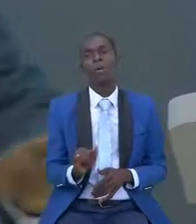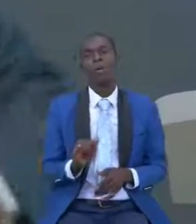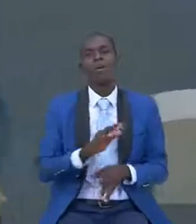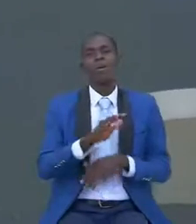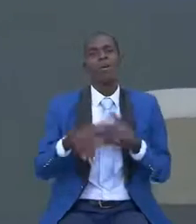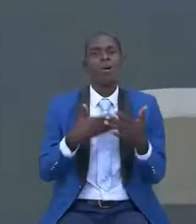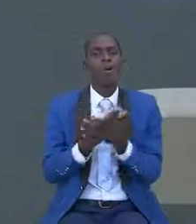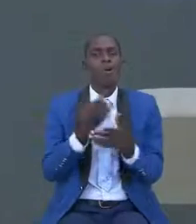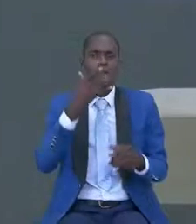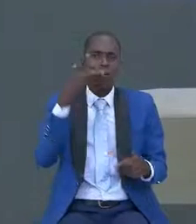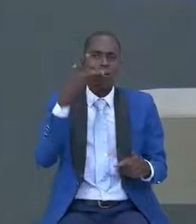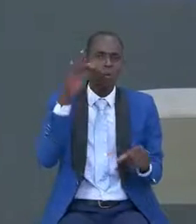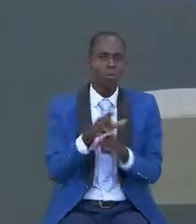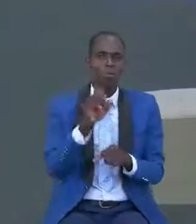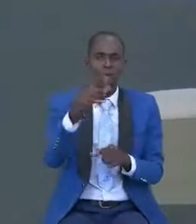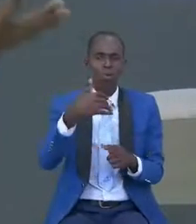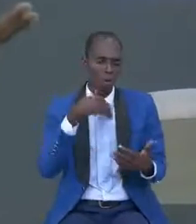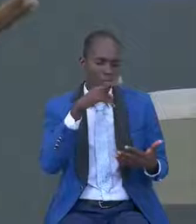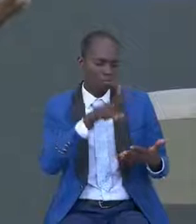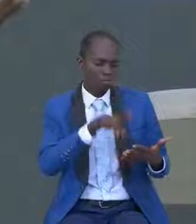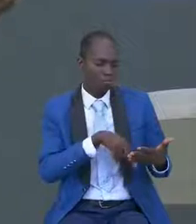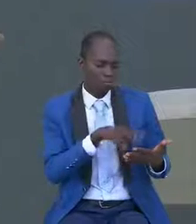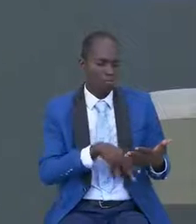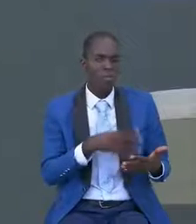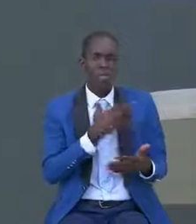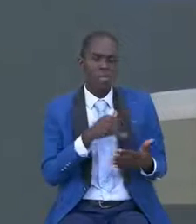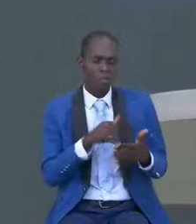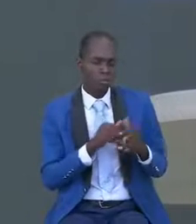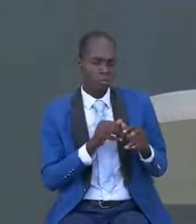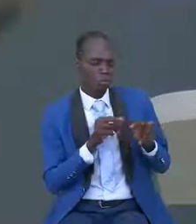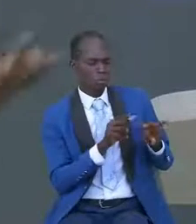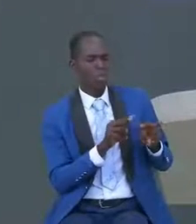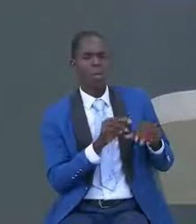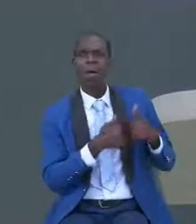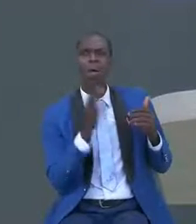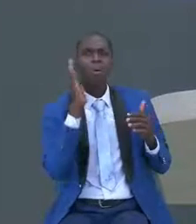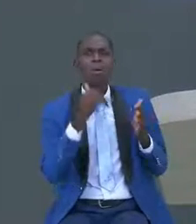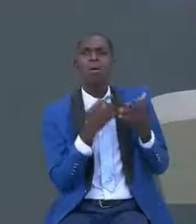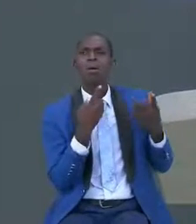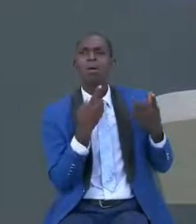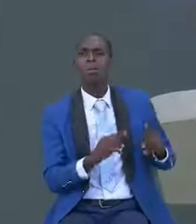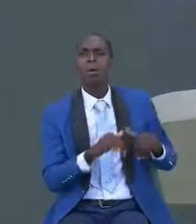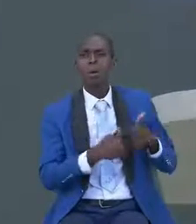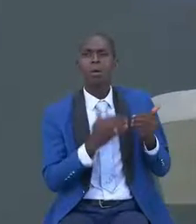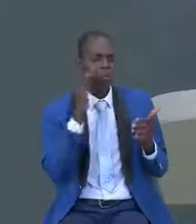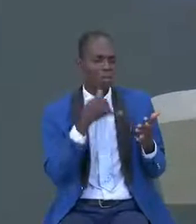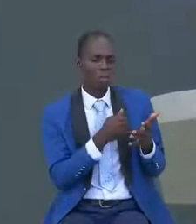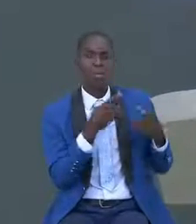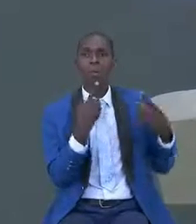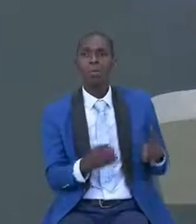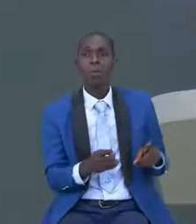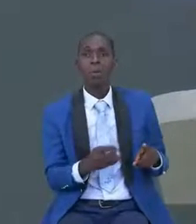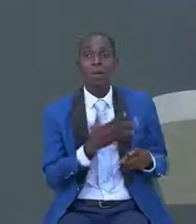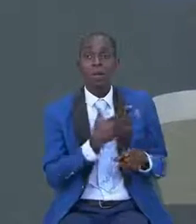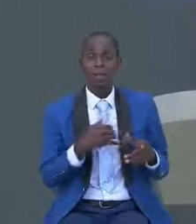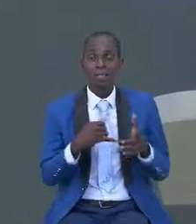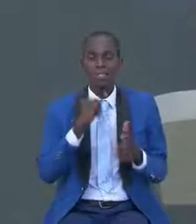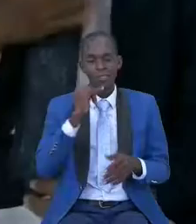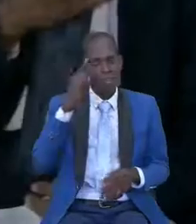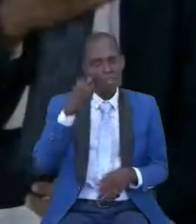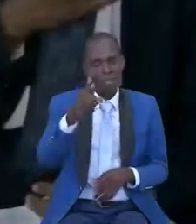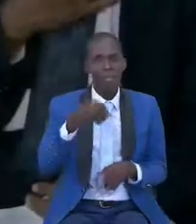les promesses que tu as lues, et il semble, comment est-ce que cela peut être? Comment cela va se faire? C'est pour toi.